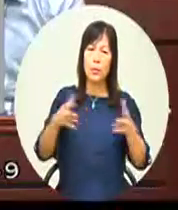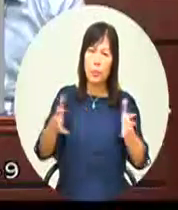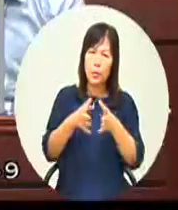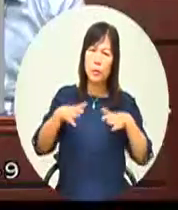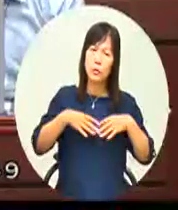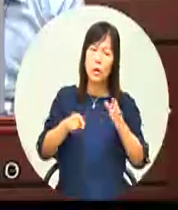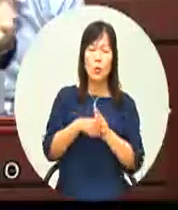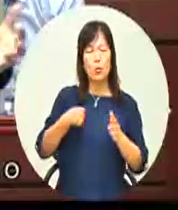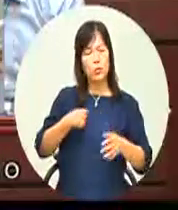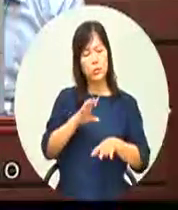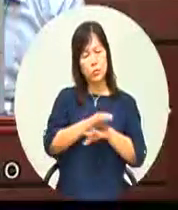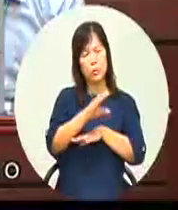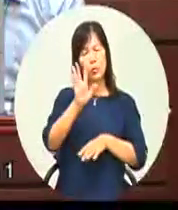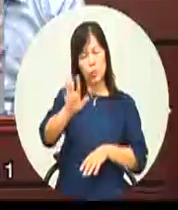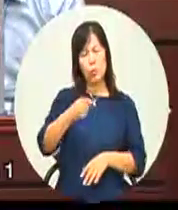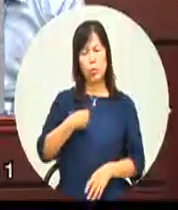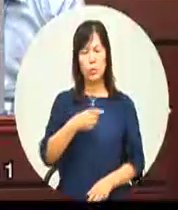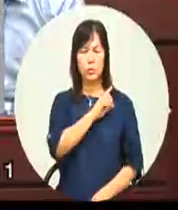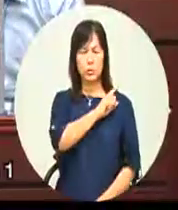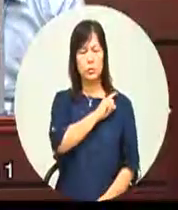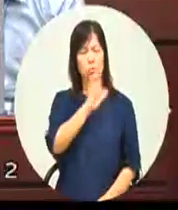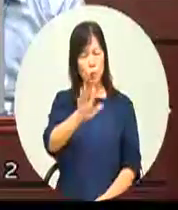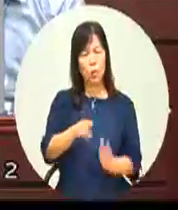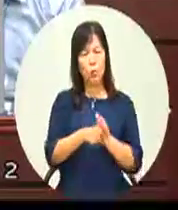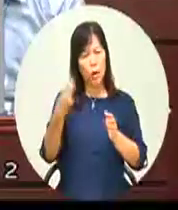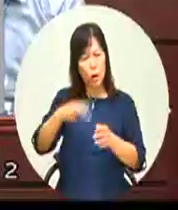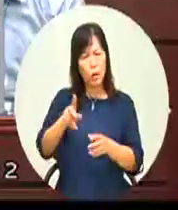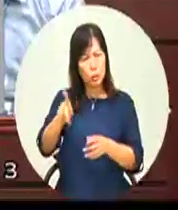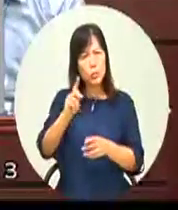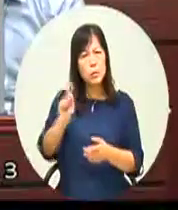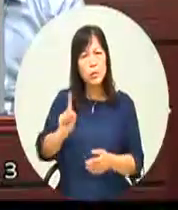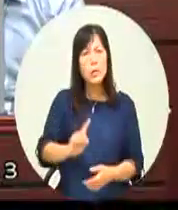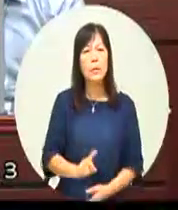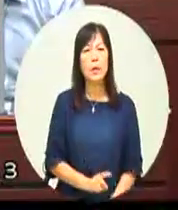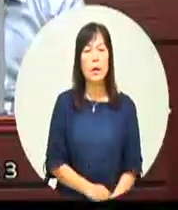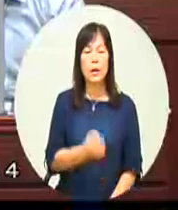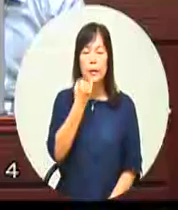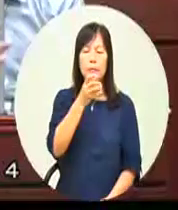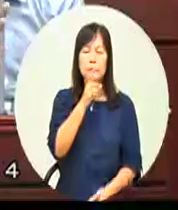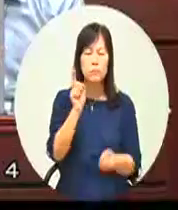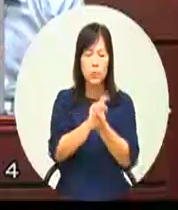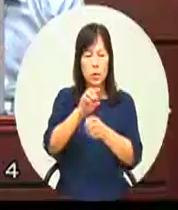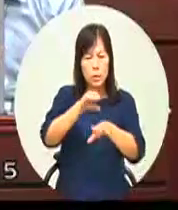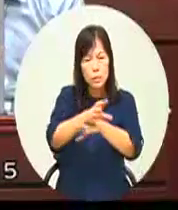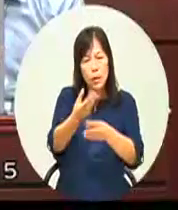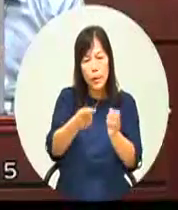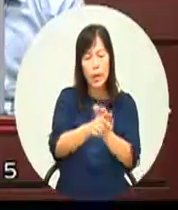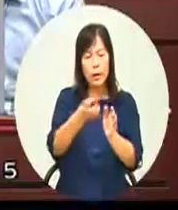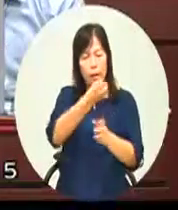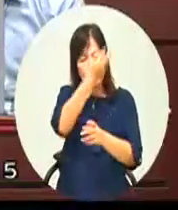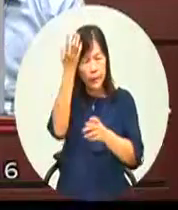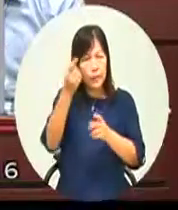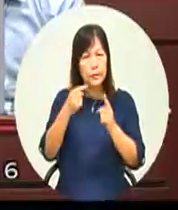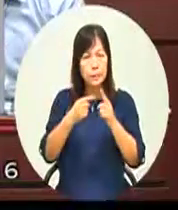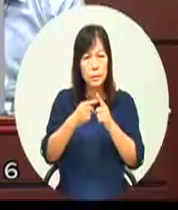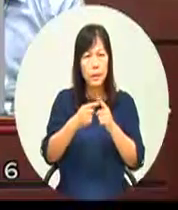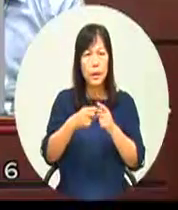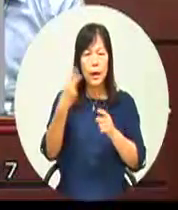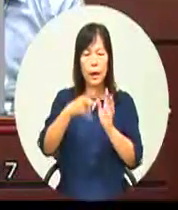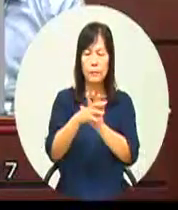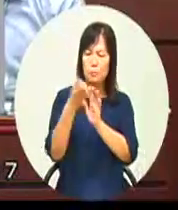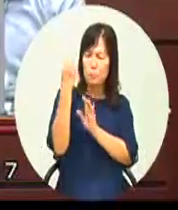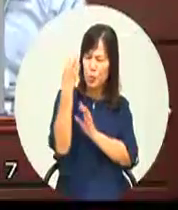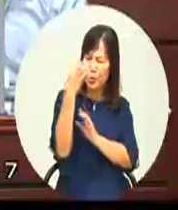车的人会觉得说，我已经有车了，我干嘛还要这样做？但是对于一些还没有车、比较年轻的或是新世代